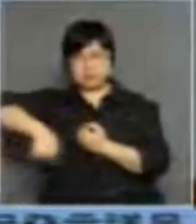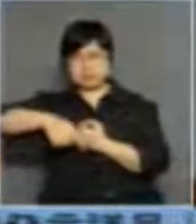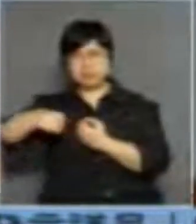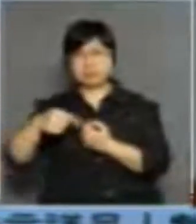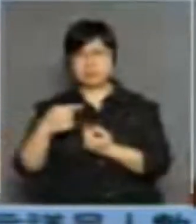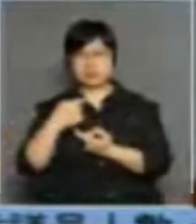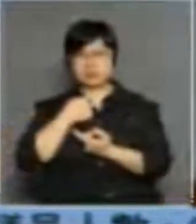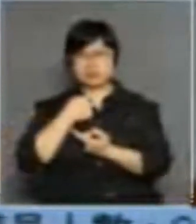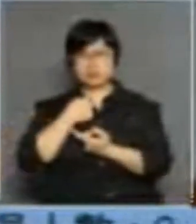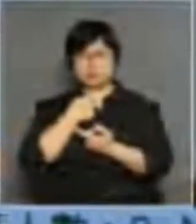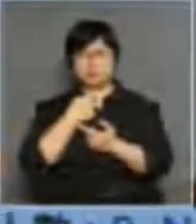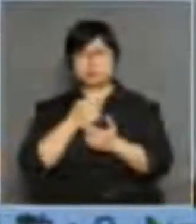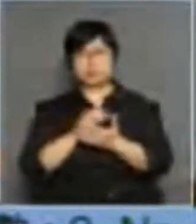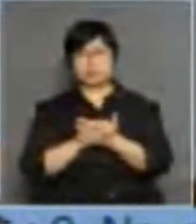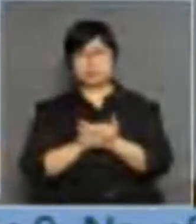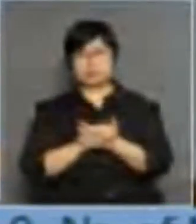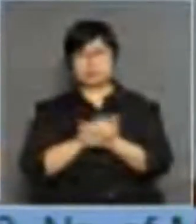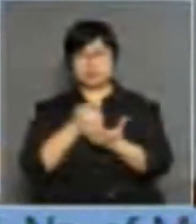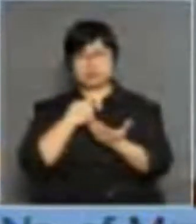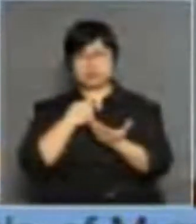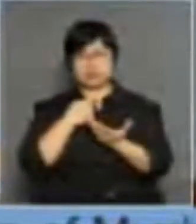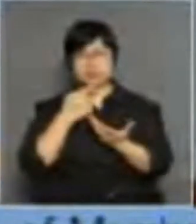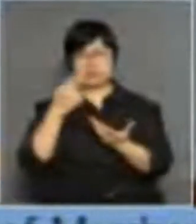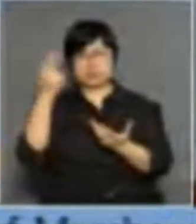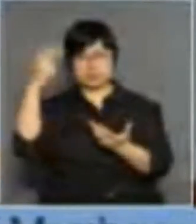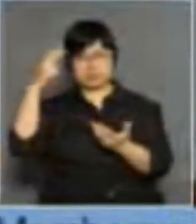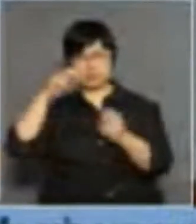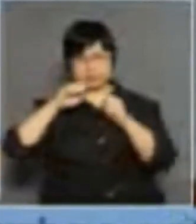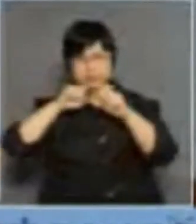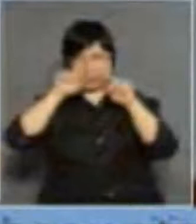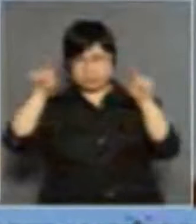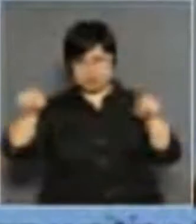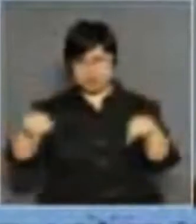適時的報告和是跟進。